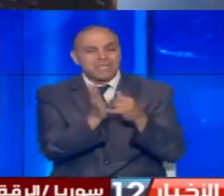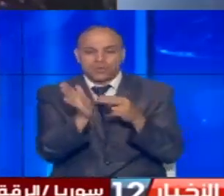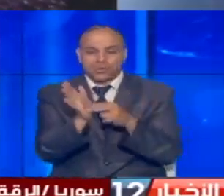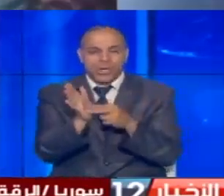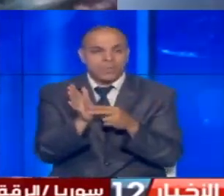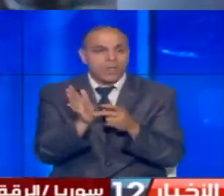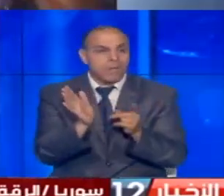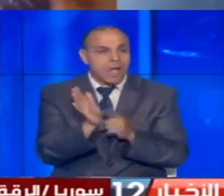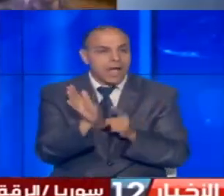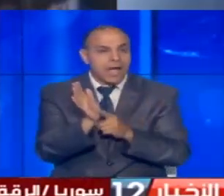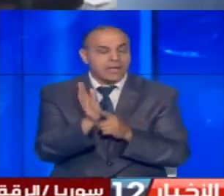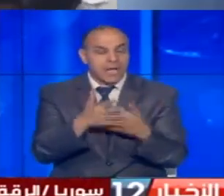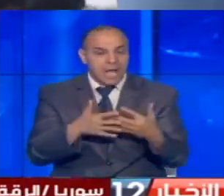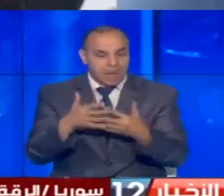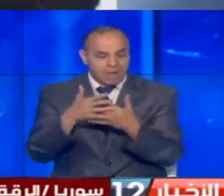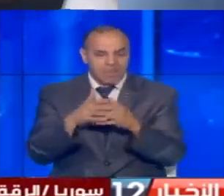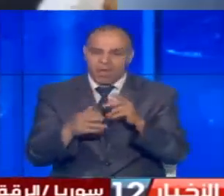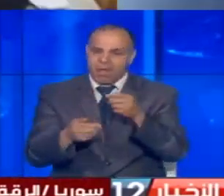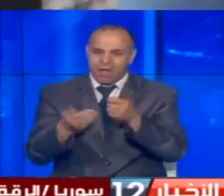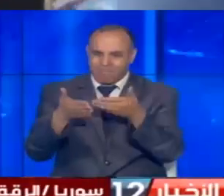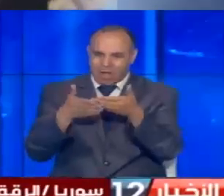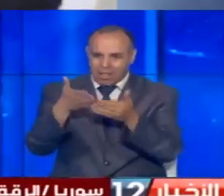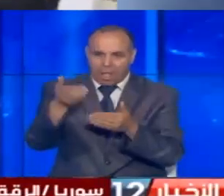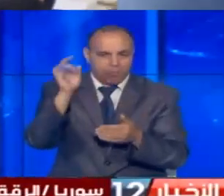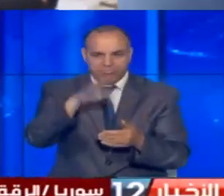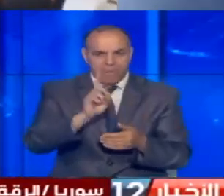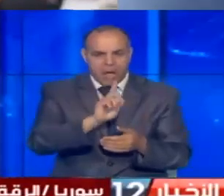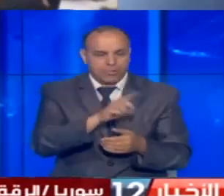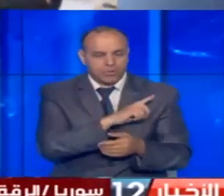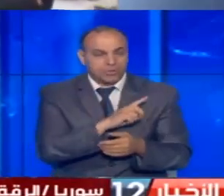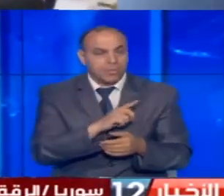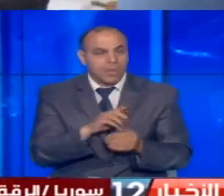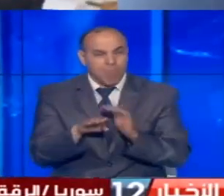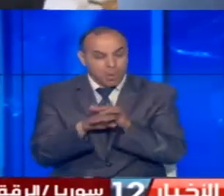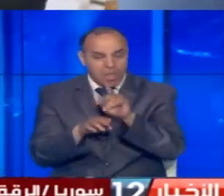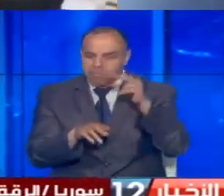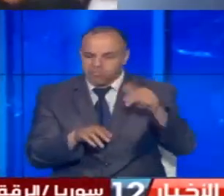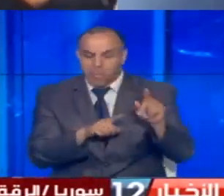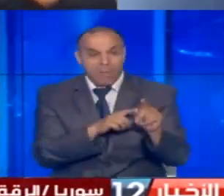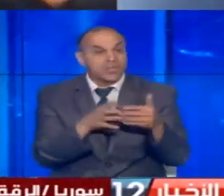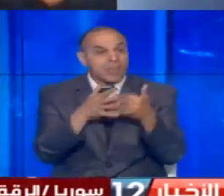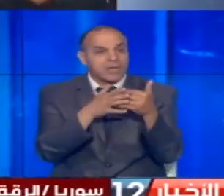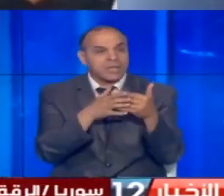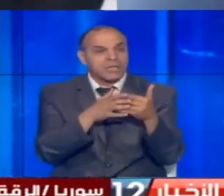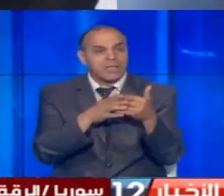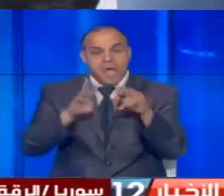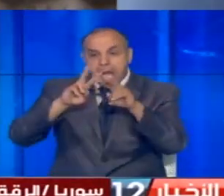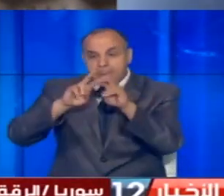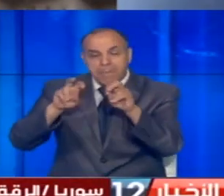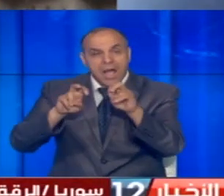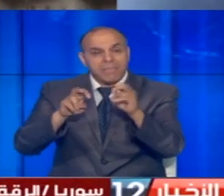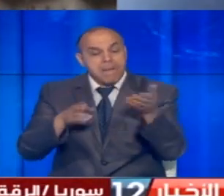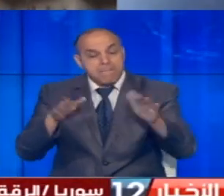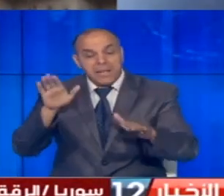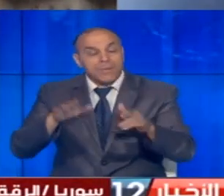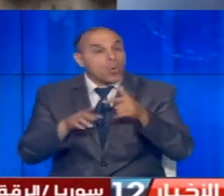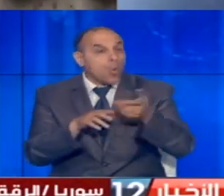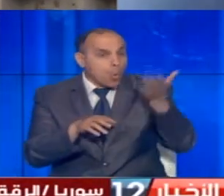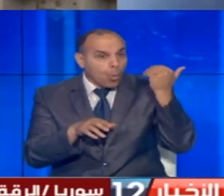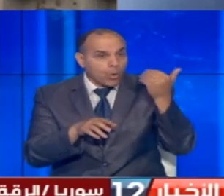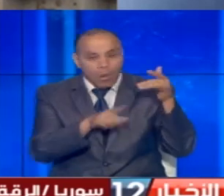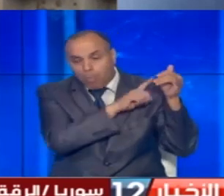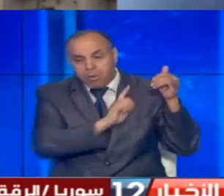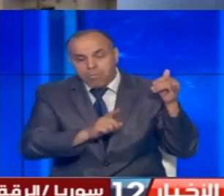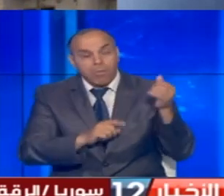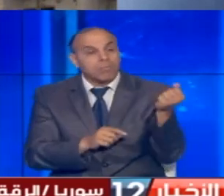بعد أن أكدت أن واشنطن رفضت مطالب عديدة لها في الخصوص، كما طالبت بالتحقيق في الوفيات التي جدت خلال